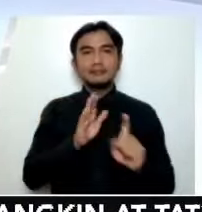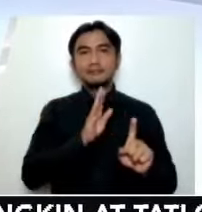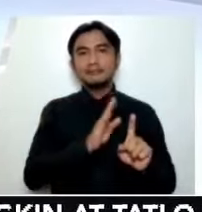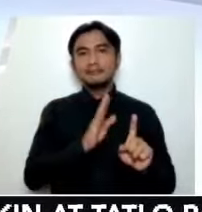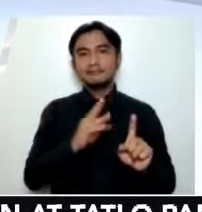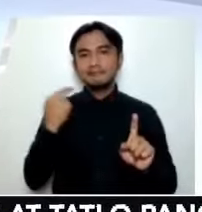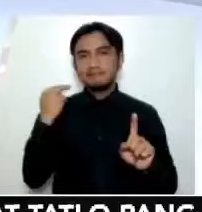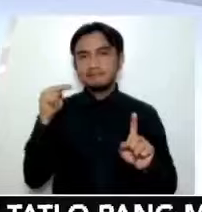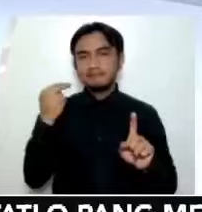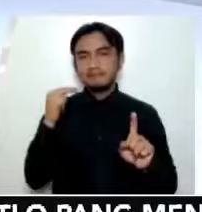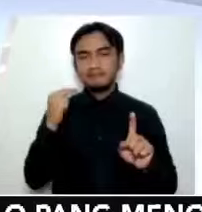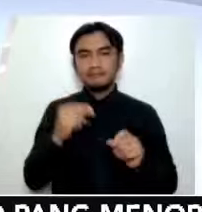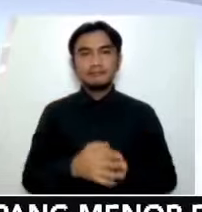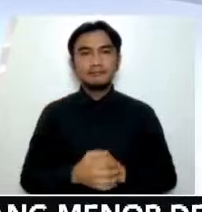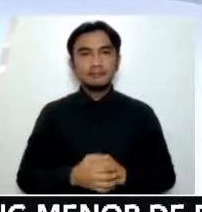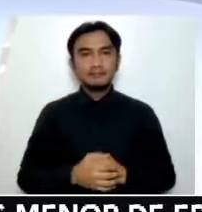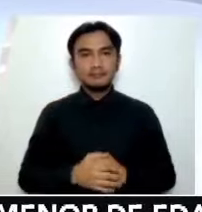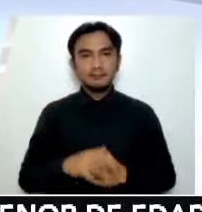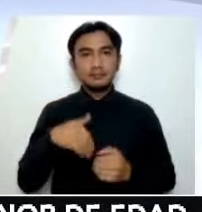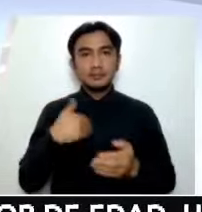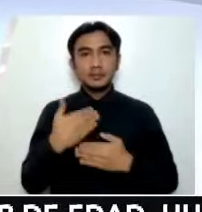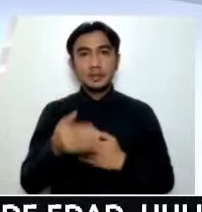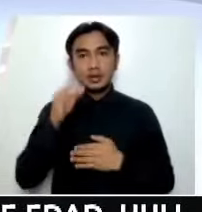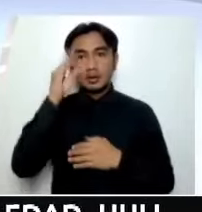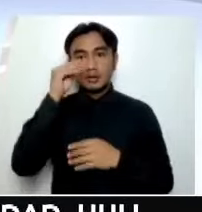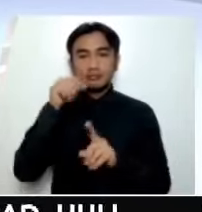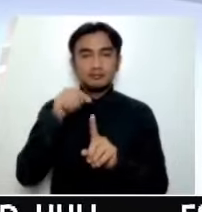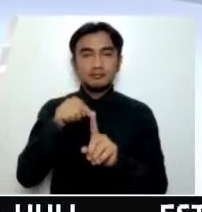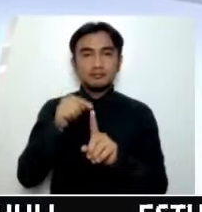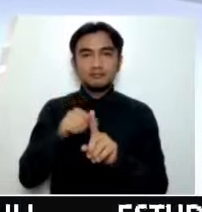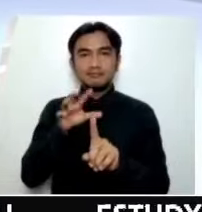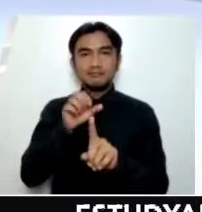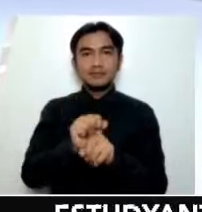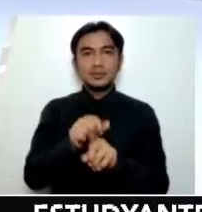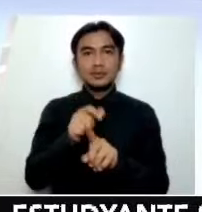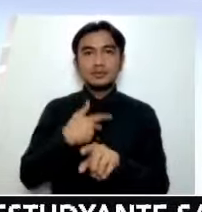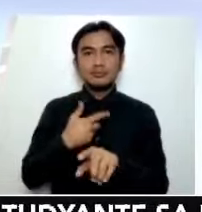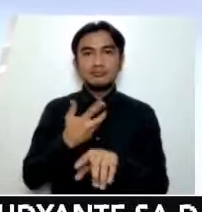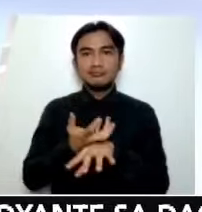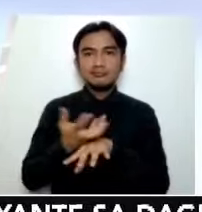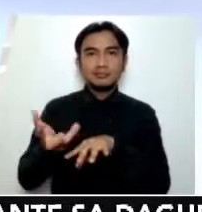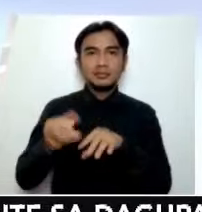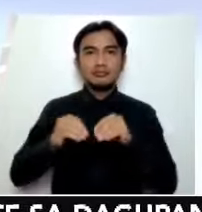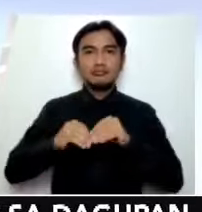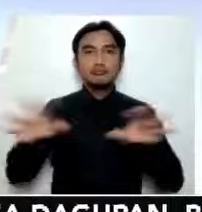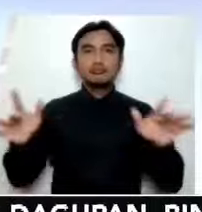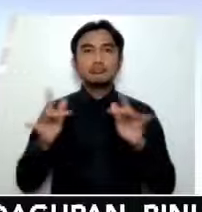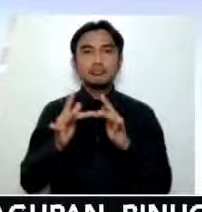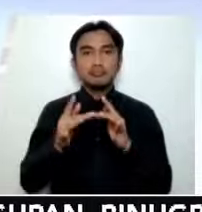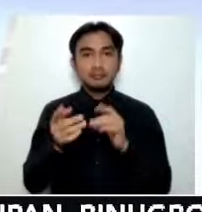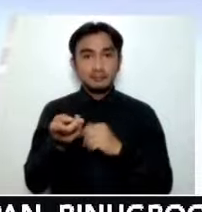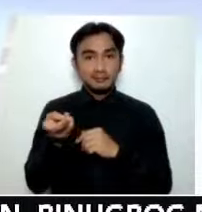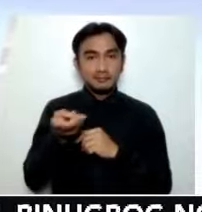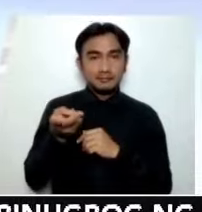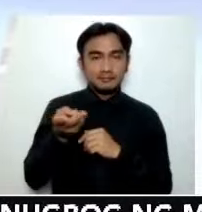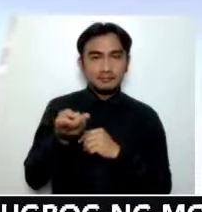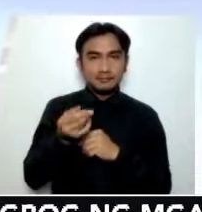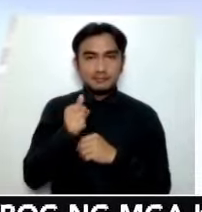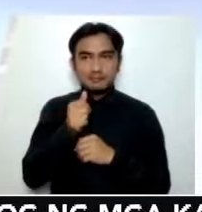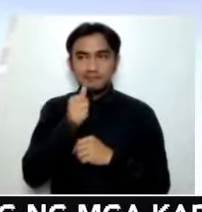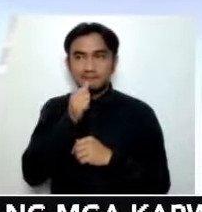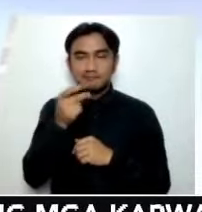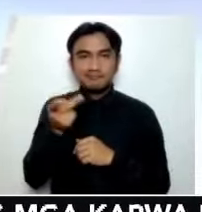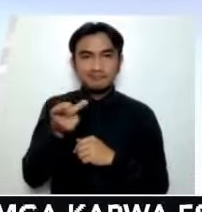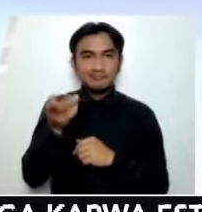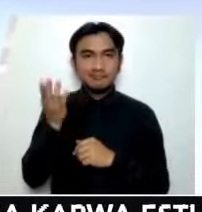arestado rin ang isang lalaking nbl mail down na ipapakalat online ang pribadong video ng dati niyang kasosyo sa negosyo may